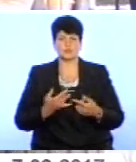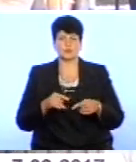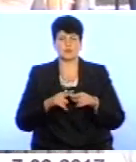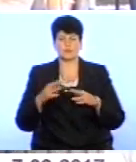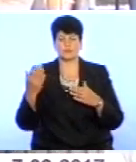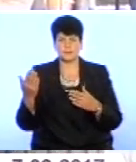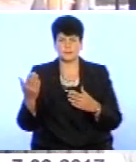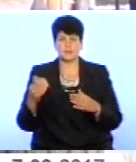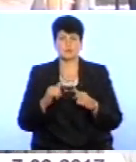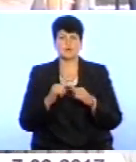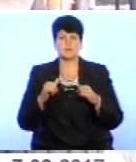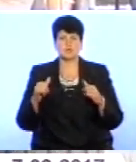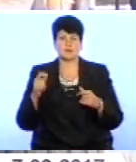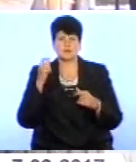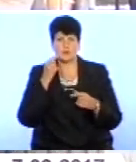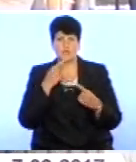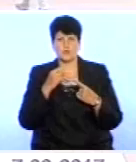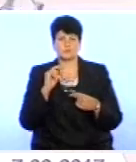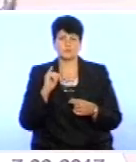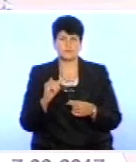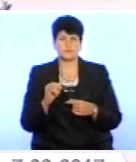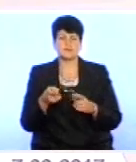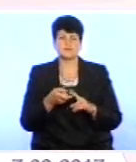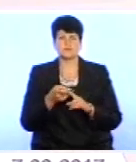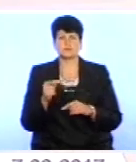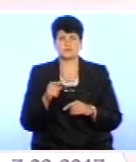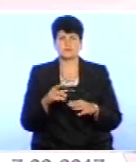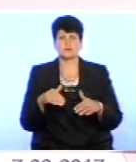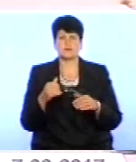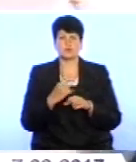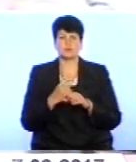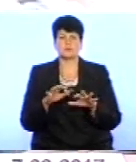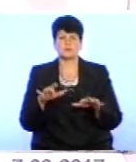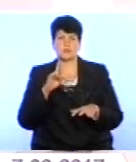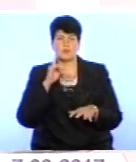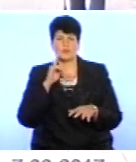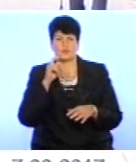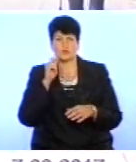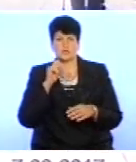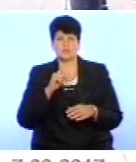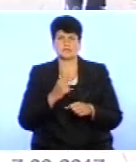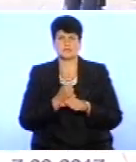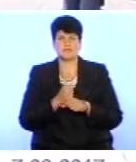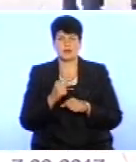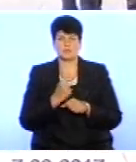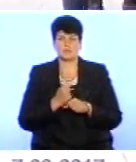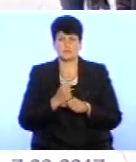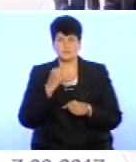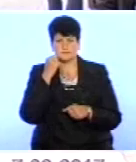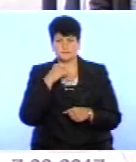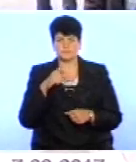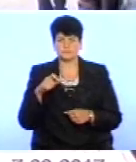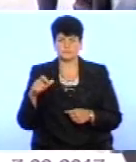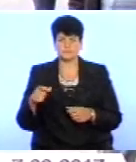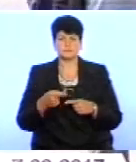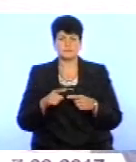пенсійного віку тернополяни теж говорять з негативом. Замість того, щоб давати робочі місця молоді, в країні змушують працювати старших людей. Це,